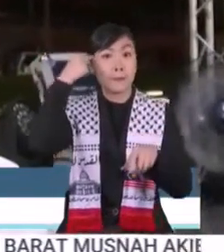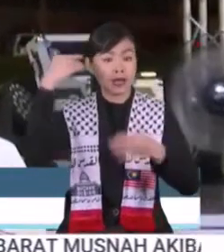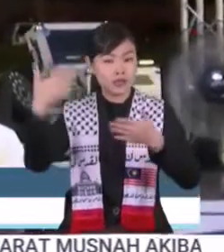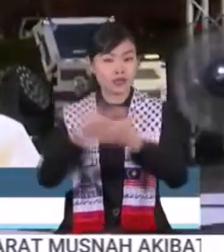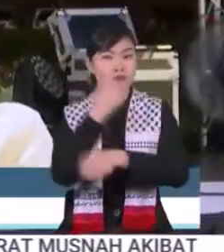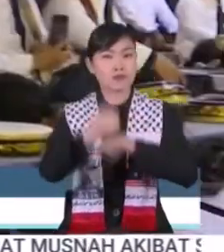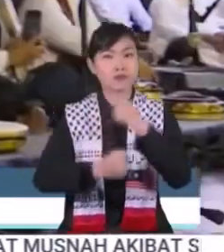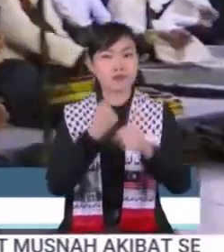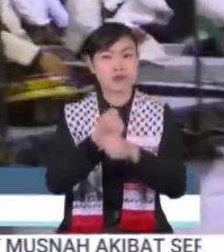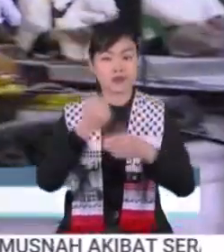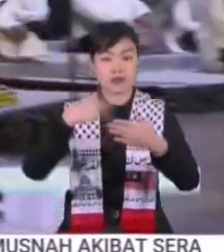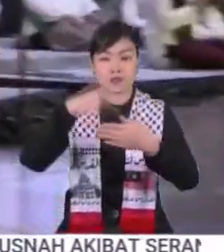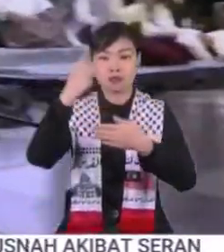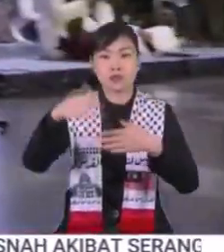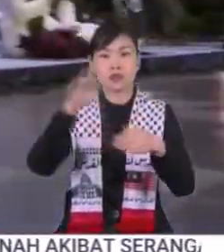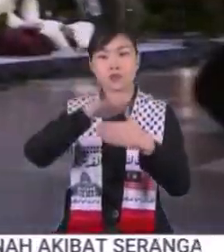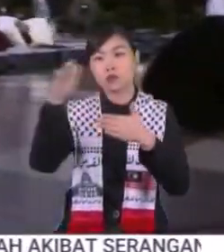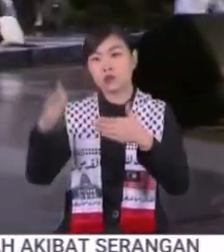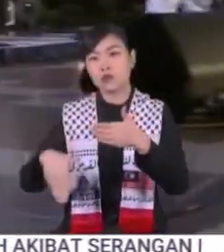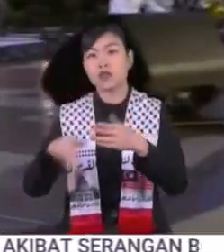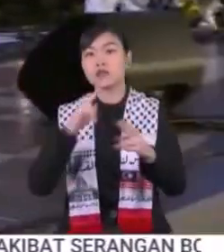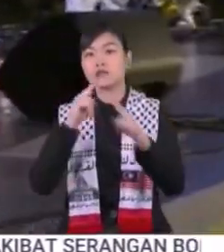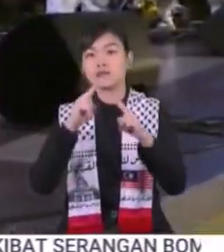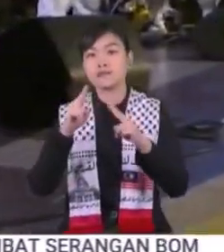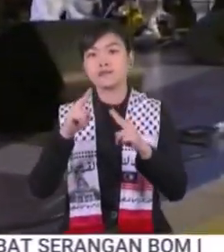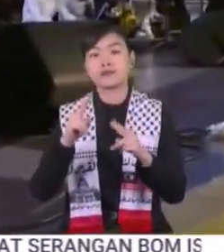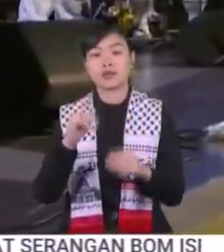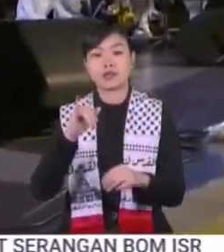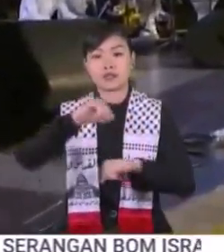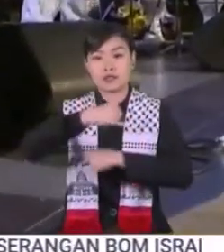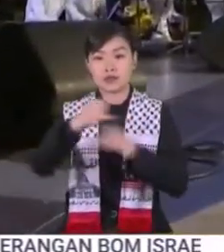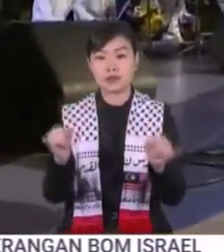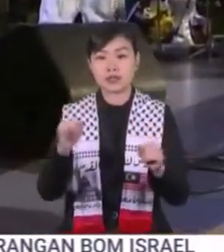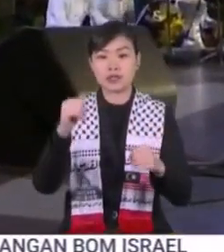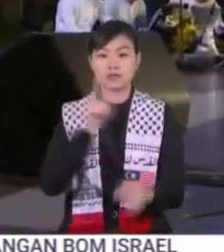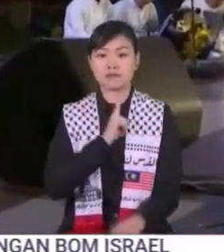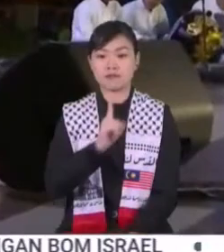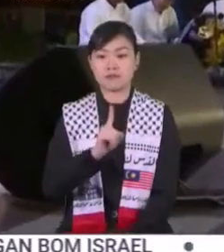program diakhiri dengan alunan selawat jabatan agama Islam Negeri